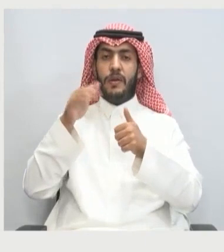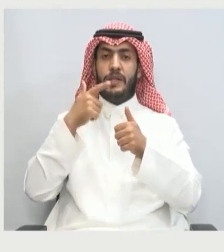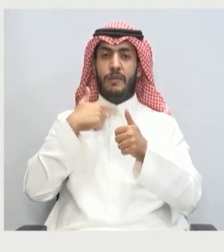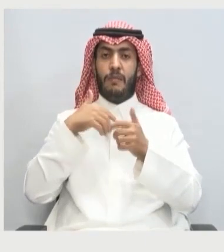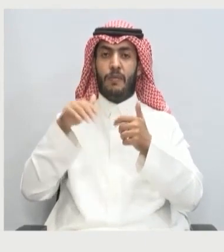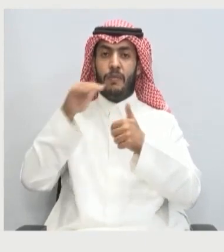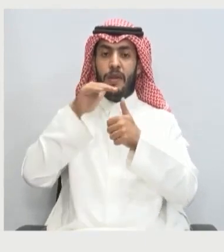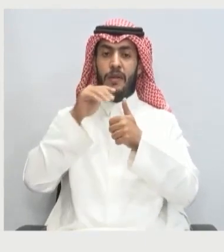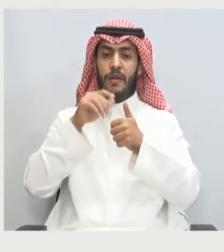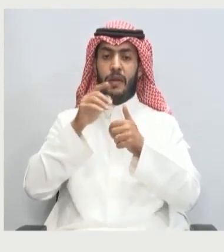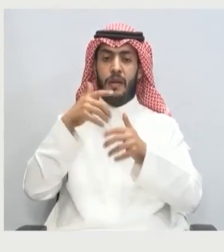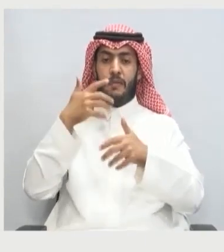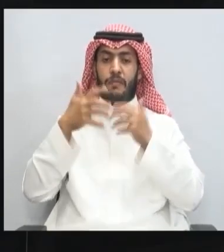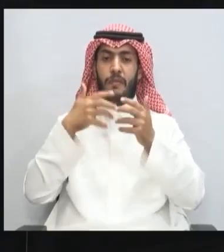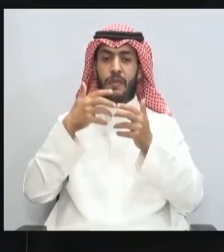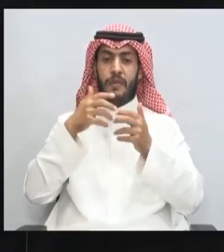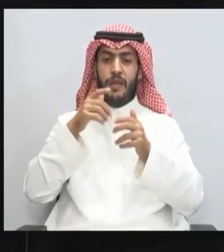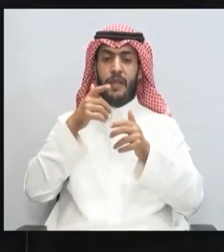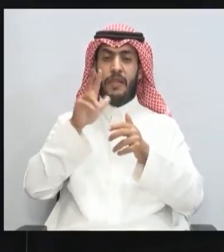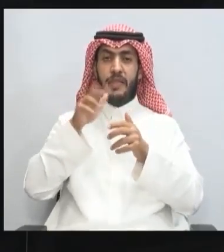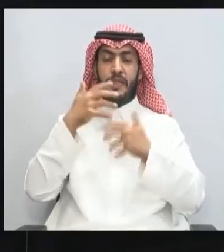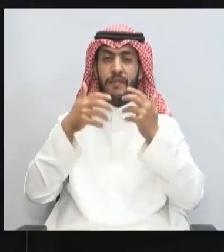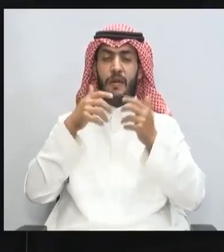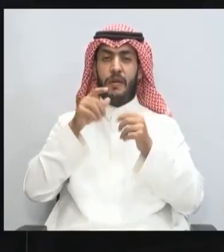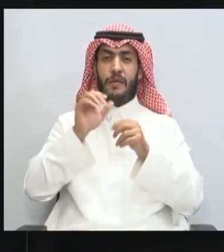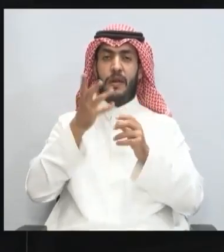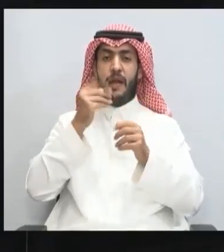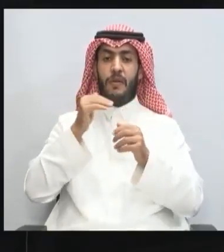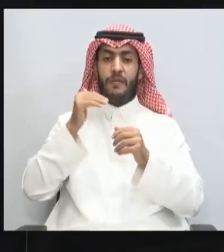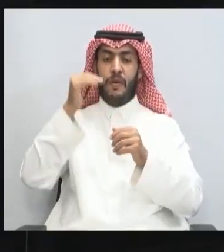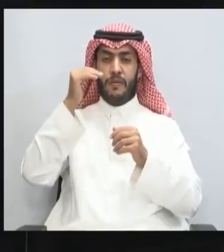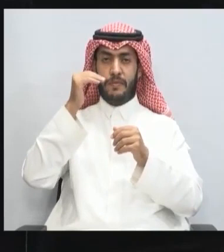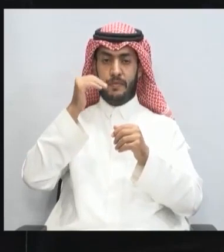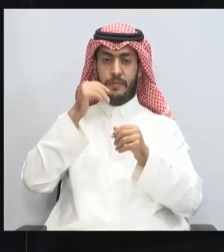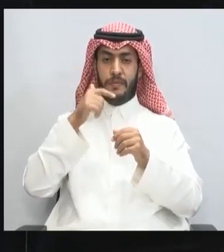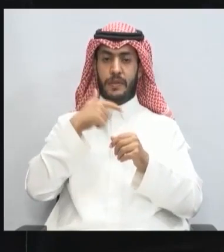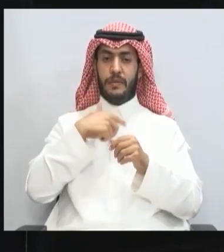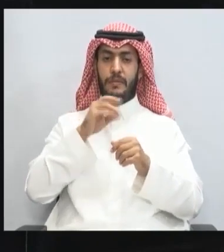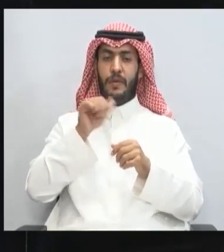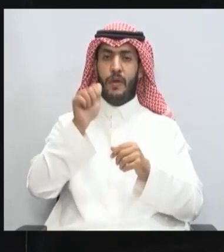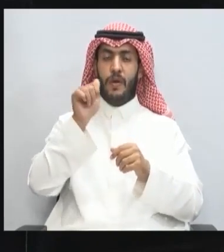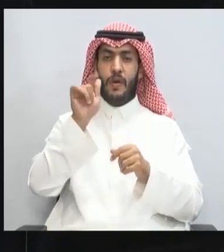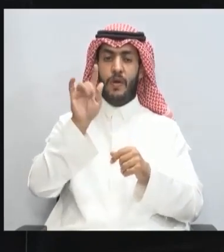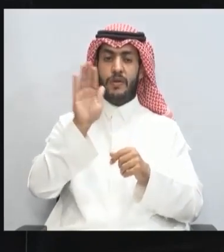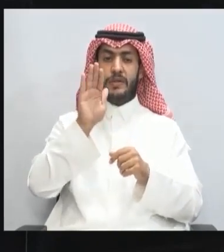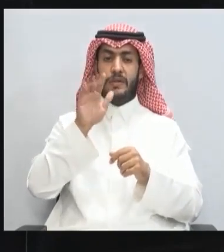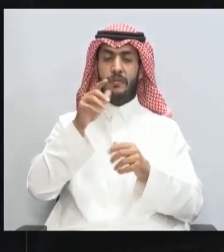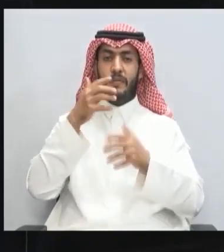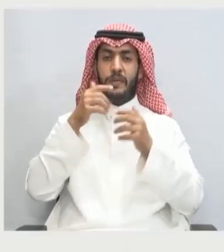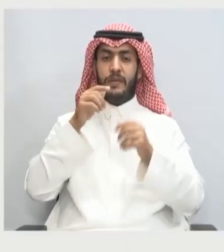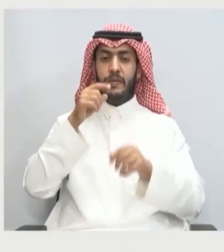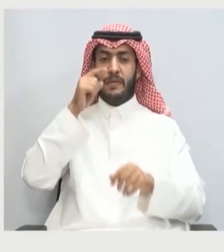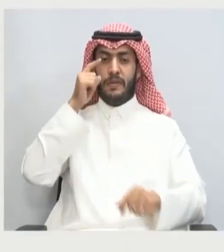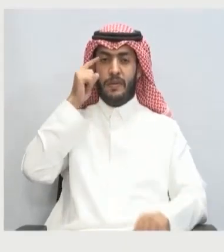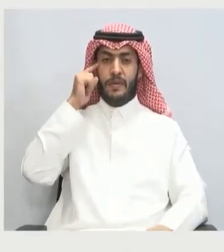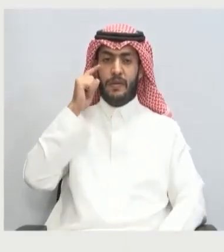رتبه التفاعل فما هي رتبه التفاعل هي الرقم العلوي الذي يمثل الاس للماده المتفاعله فلو